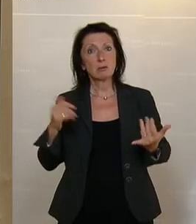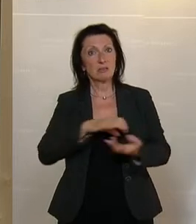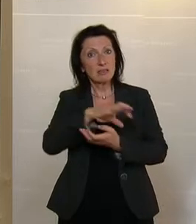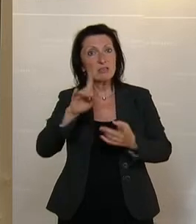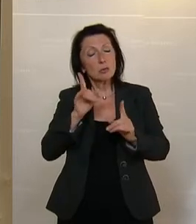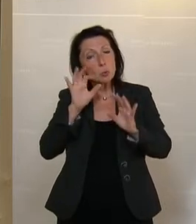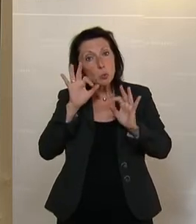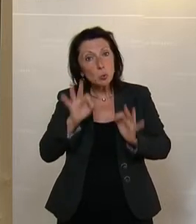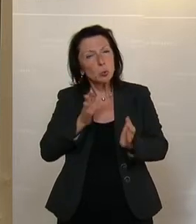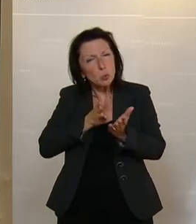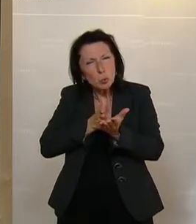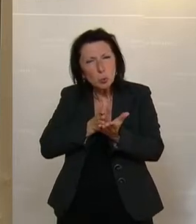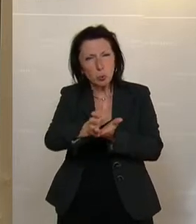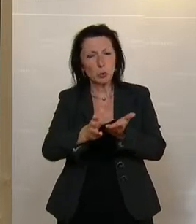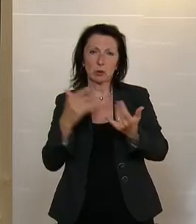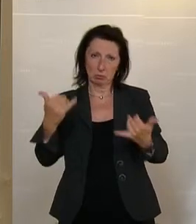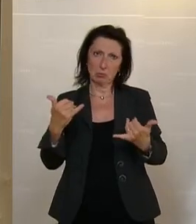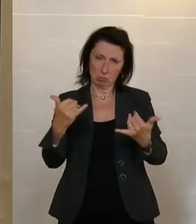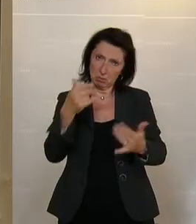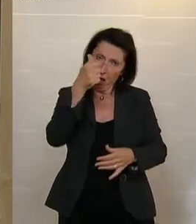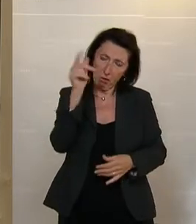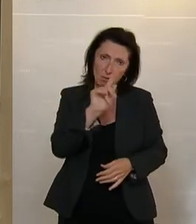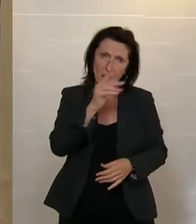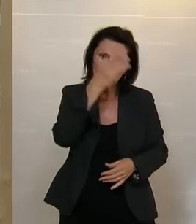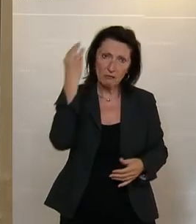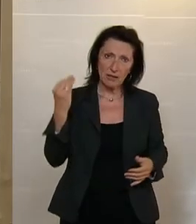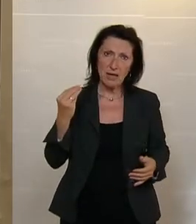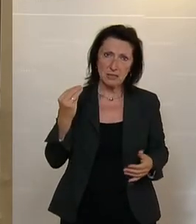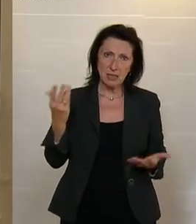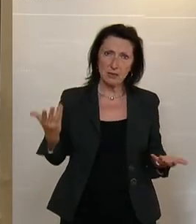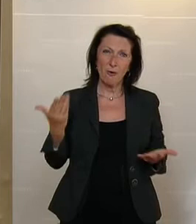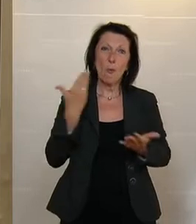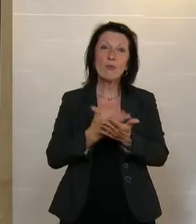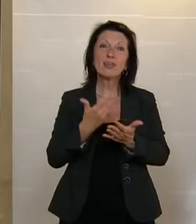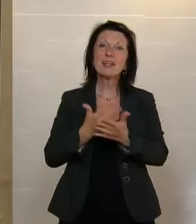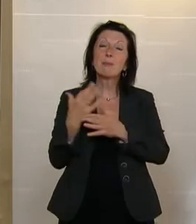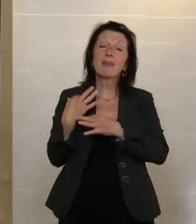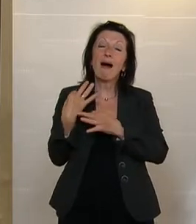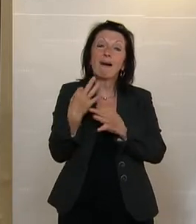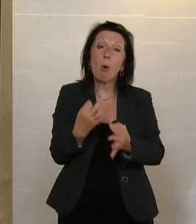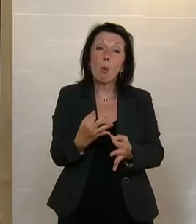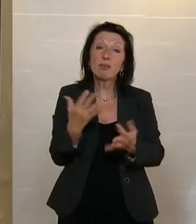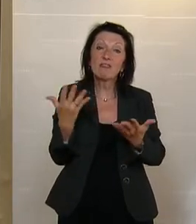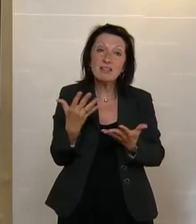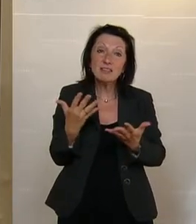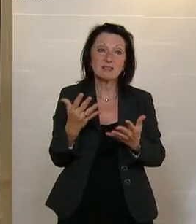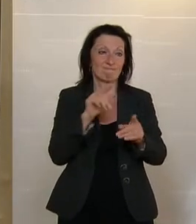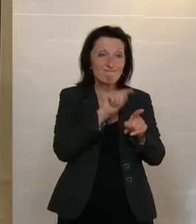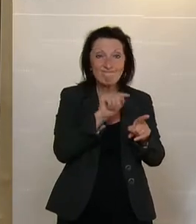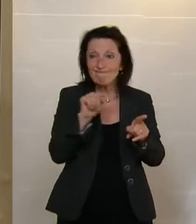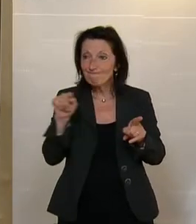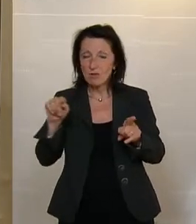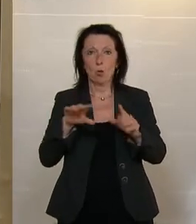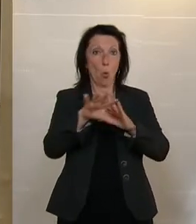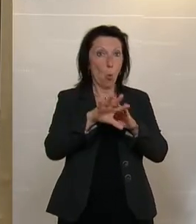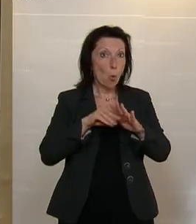Krise, dürfen wir jetzt natürlich auch nicht vergessen, und deshalb ist ja jetzt nachbudgetiert worden, dass wir das alles und auch die